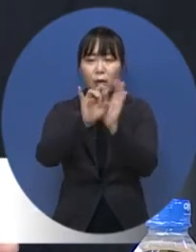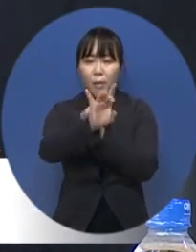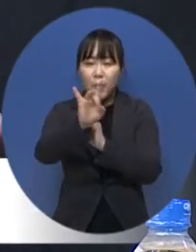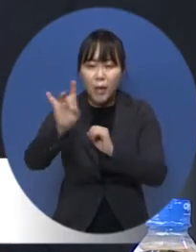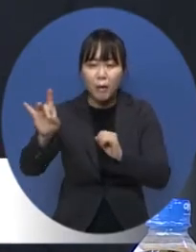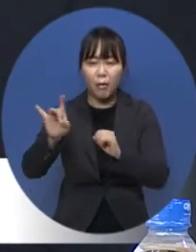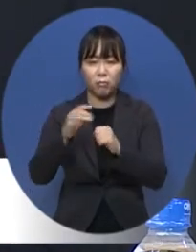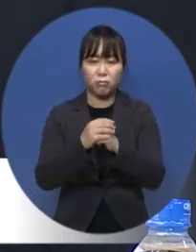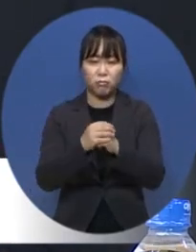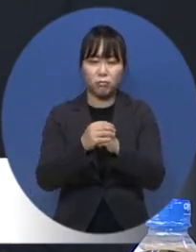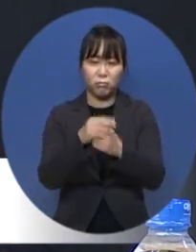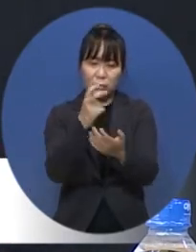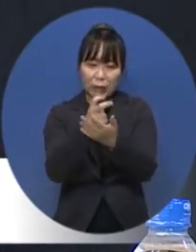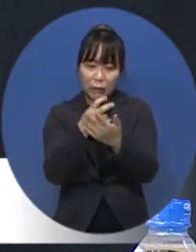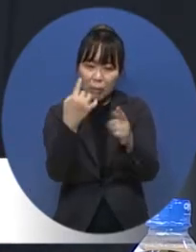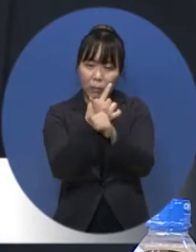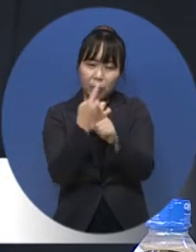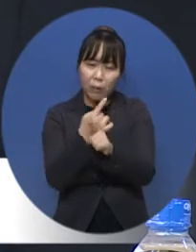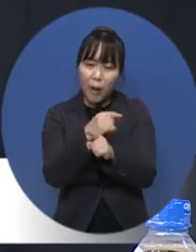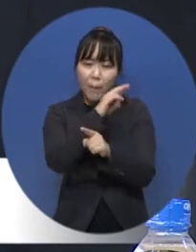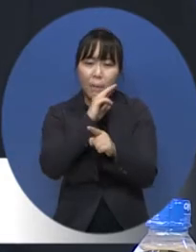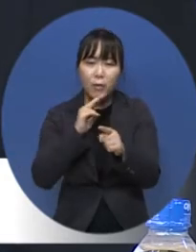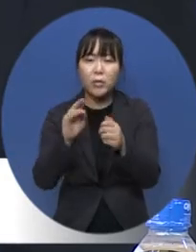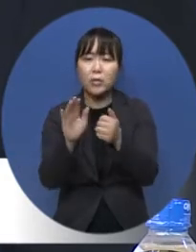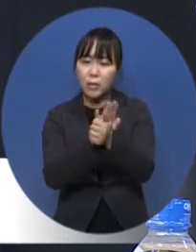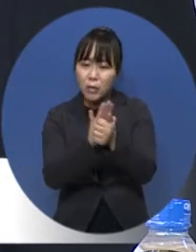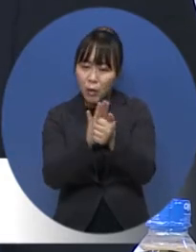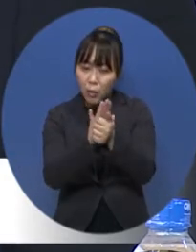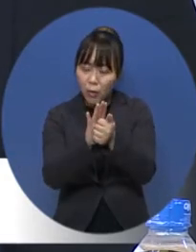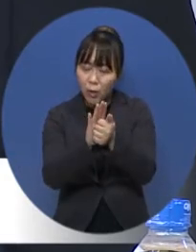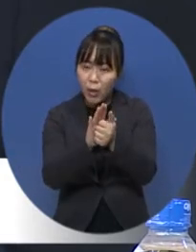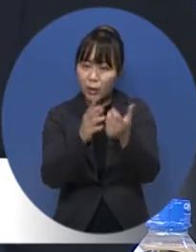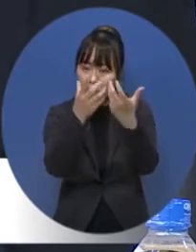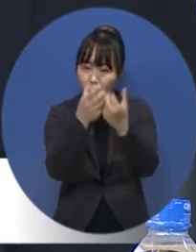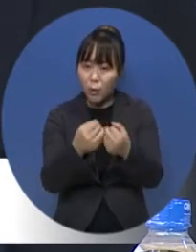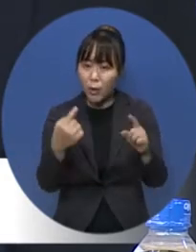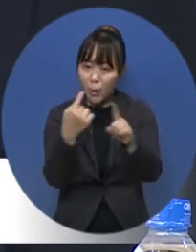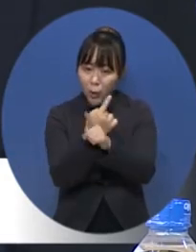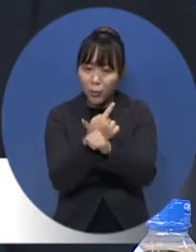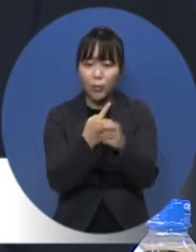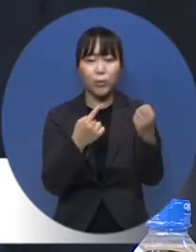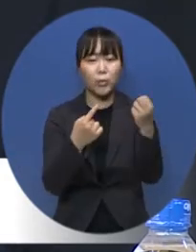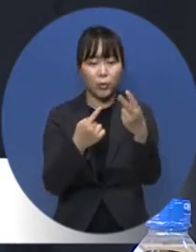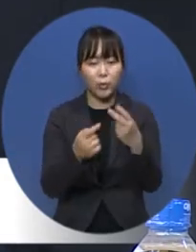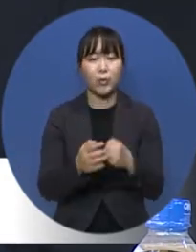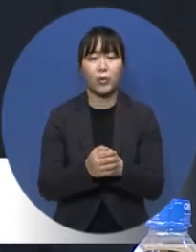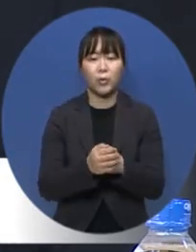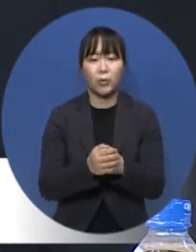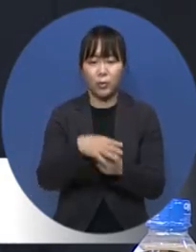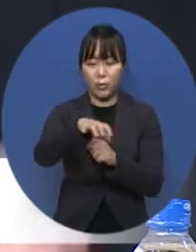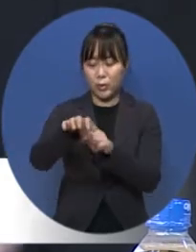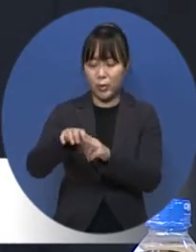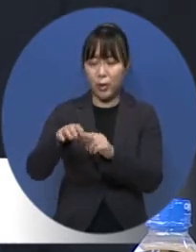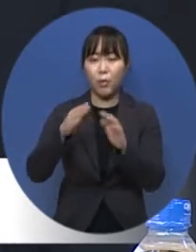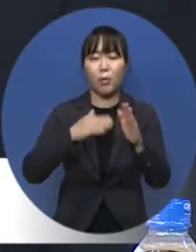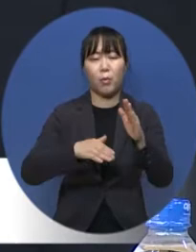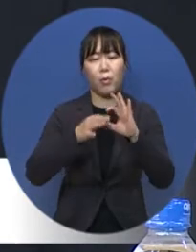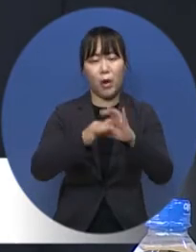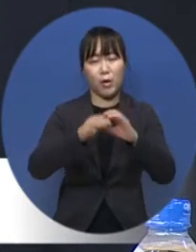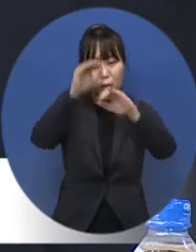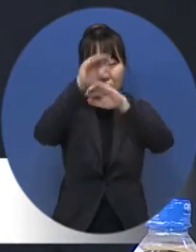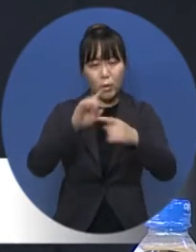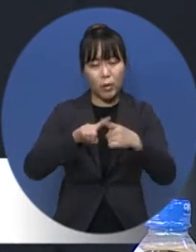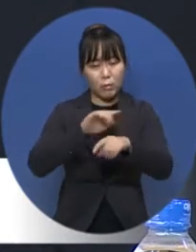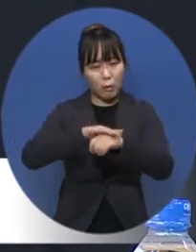규정이 지침이 바뀌어요. 지침이 바뀌면 편의 제공 내용이 바뀌고 현장의 공무원들도 관련 내용을